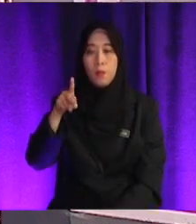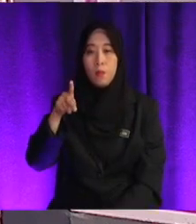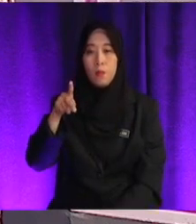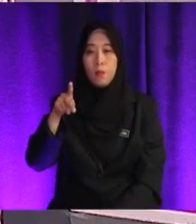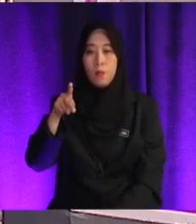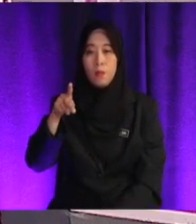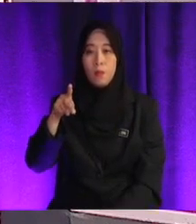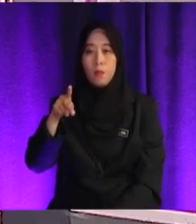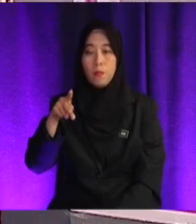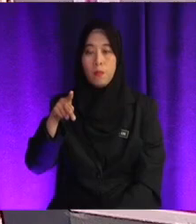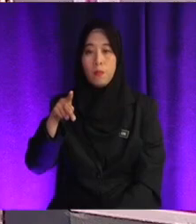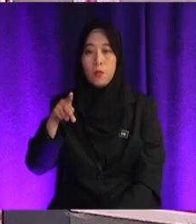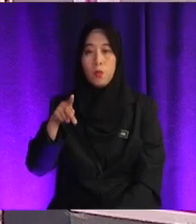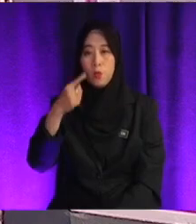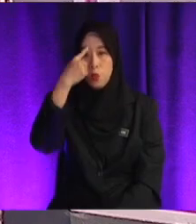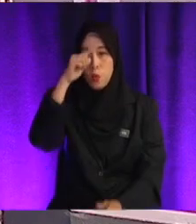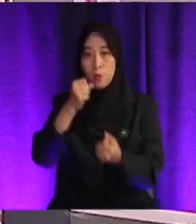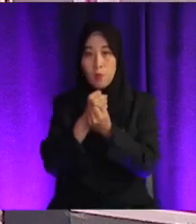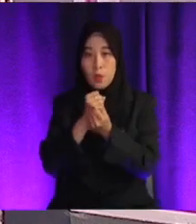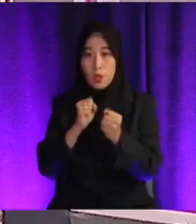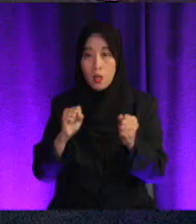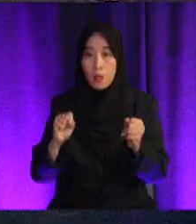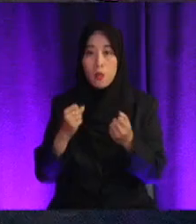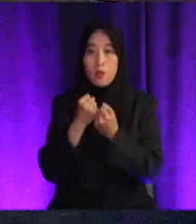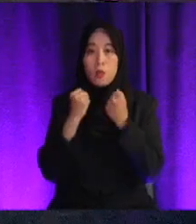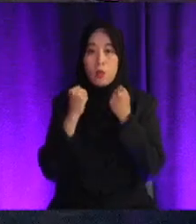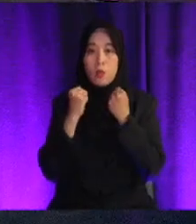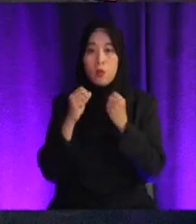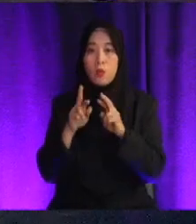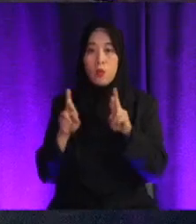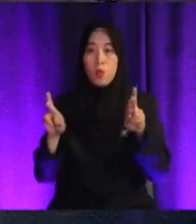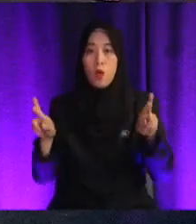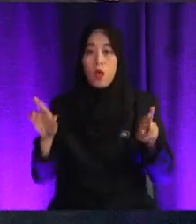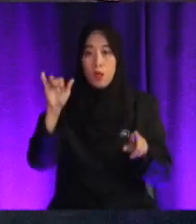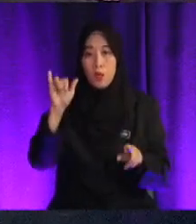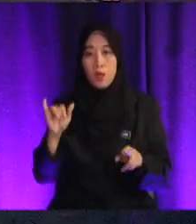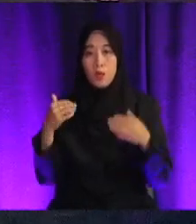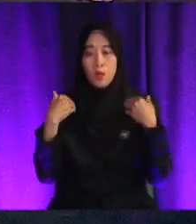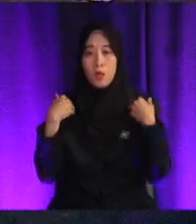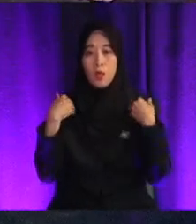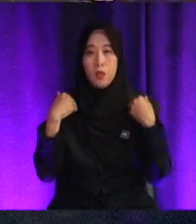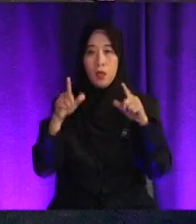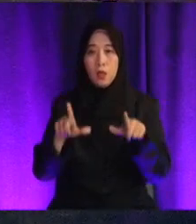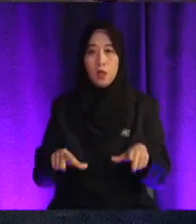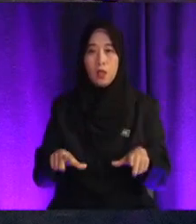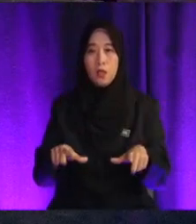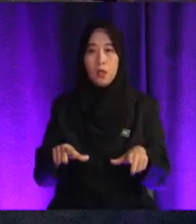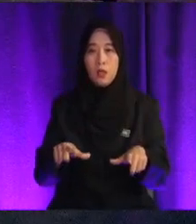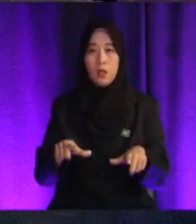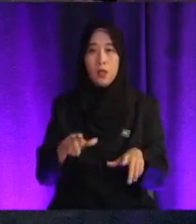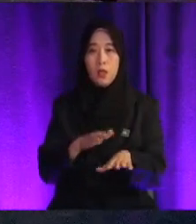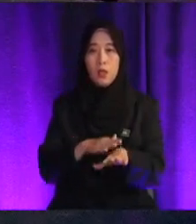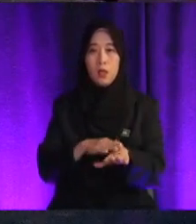menyamankan ruang yang ada. Boleh saya tunjukkan ke cikgu yang ni ke? Betul, dekat atas meja aku tunjuk tu. Inilah